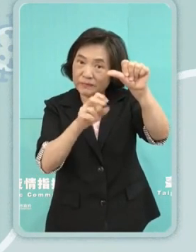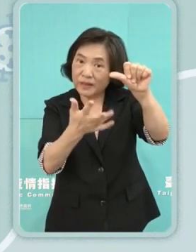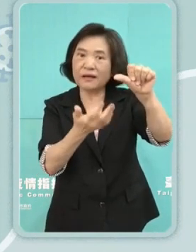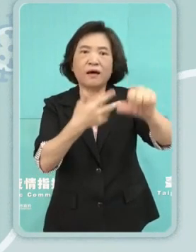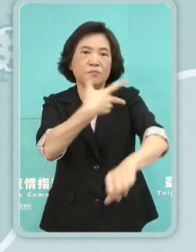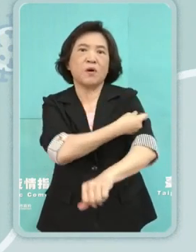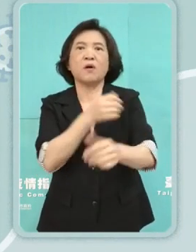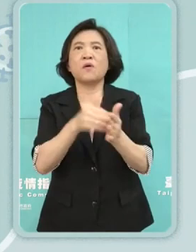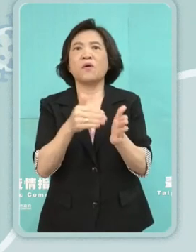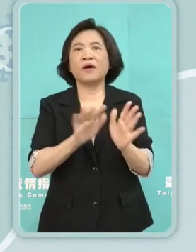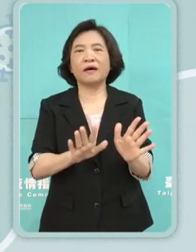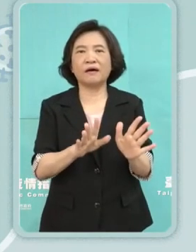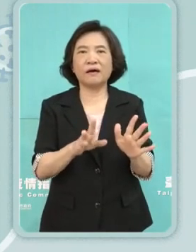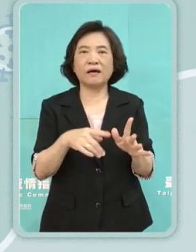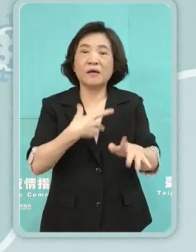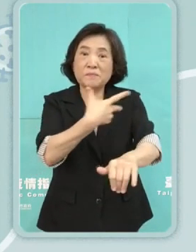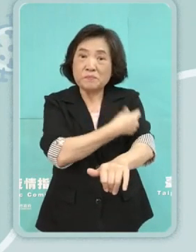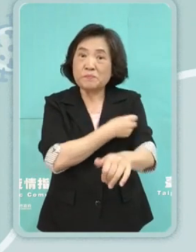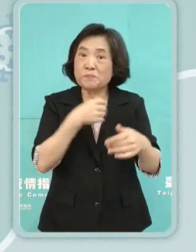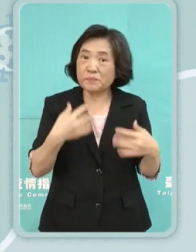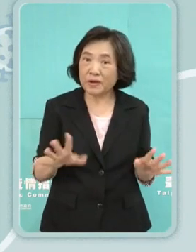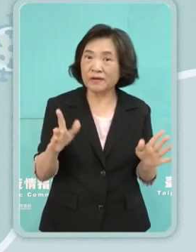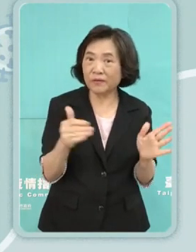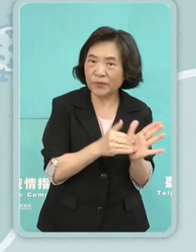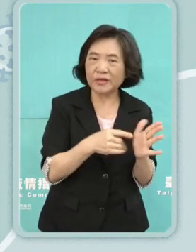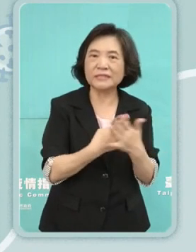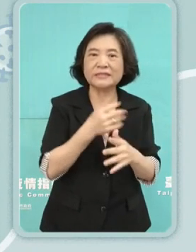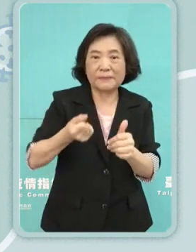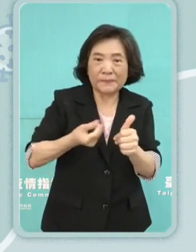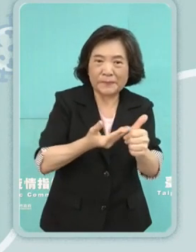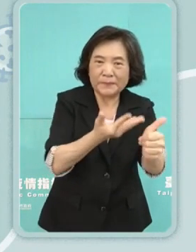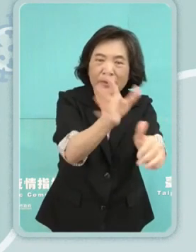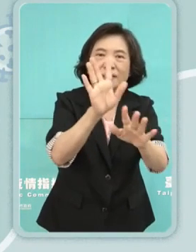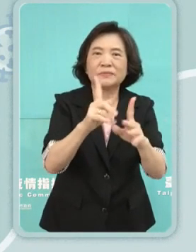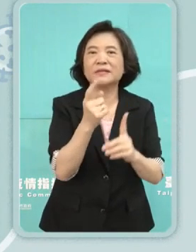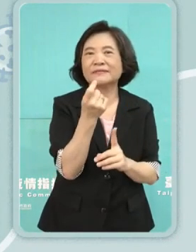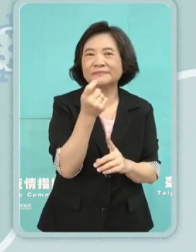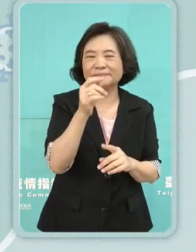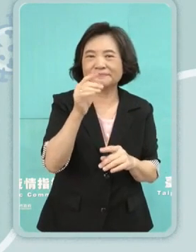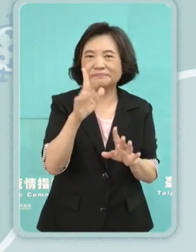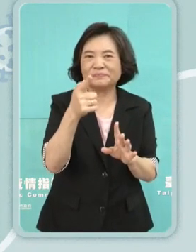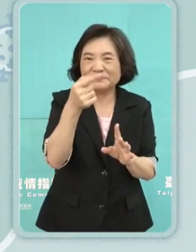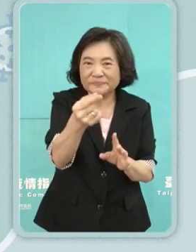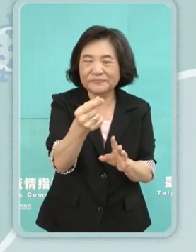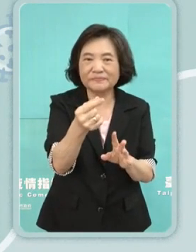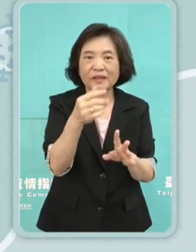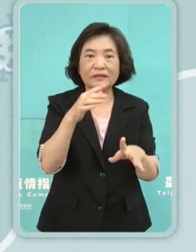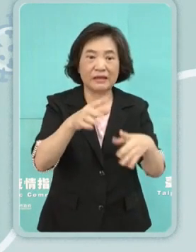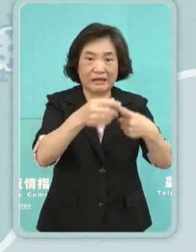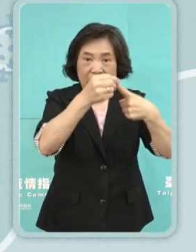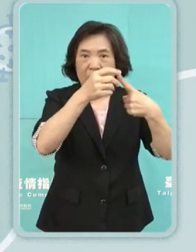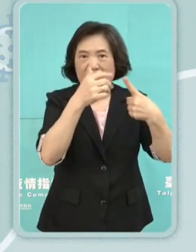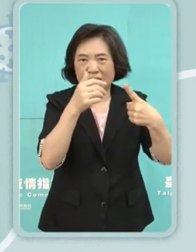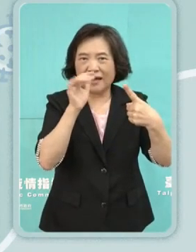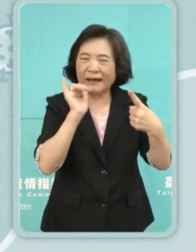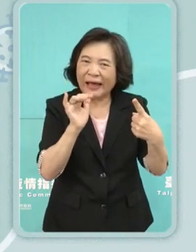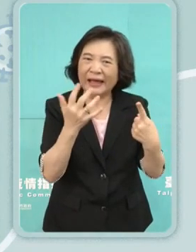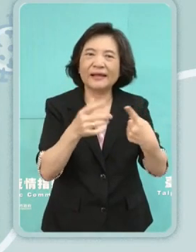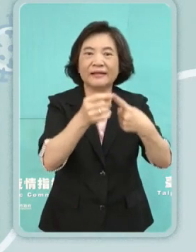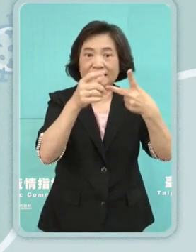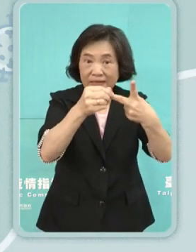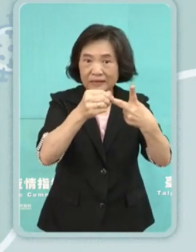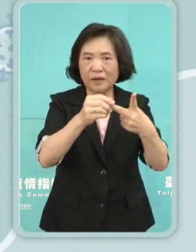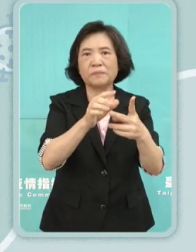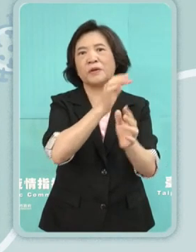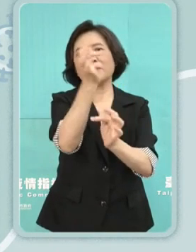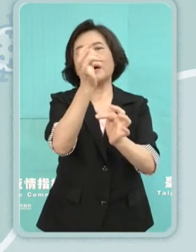你感染的机会比较低，特别我们现在是只有打一剂，你要打2剂才叫完整的保护。